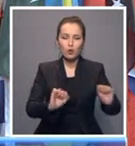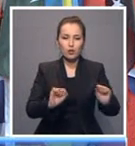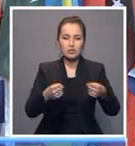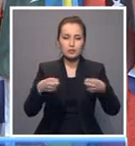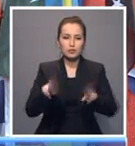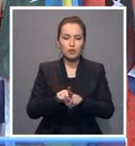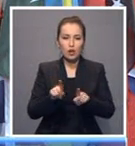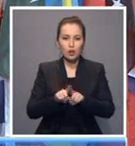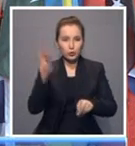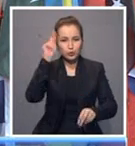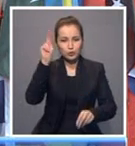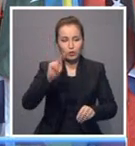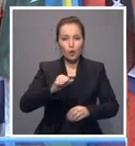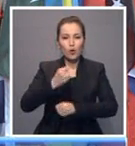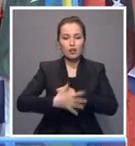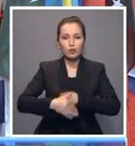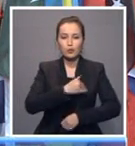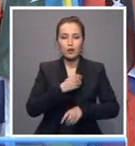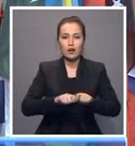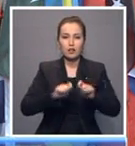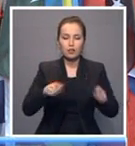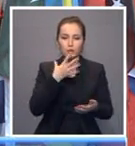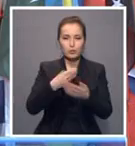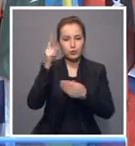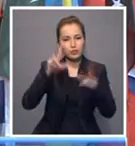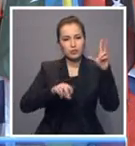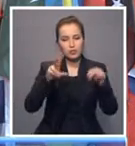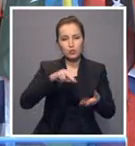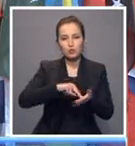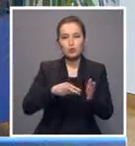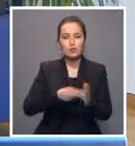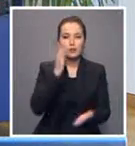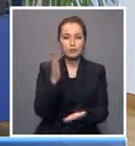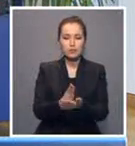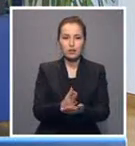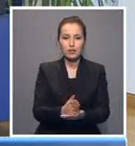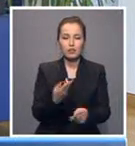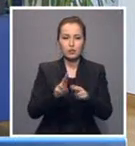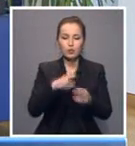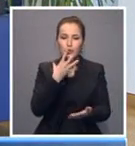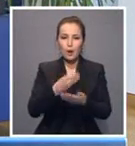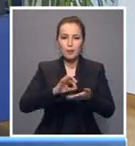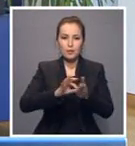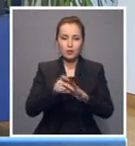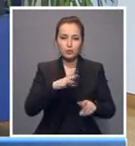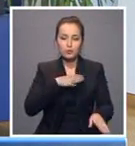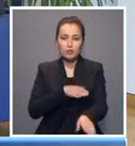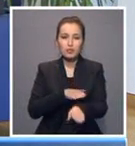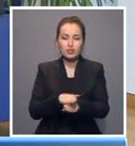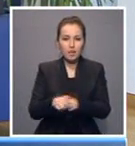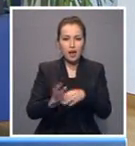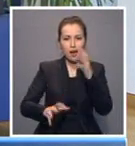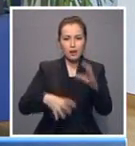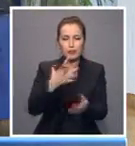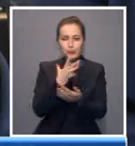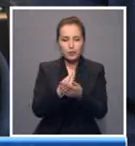орталығына айналдырамыз деген сондай үмітіміз, сондай жоспарымыз бар. Діттеген мақсатқа қол жеткізу үшін әлемнің